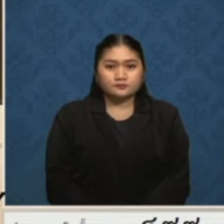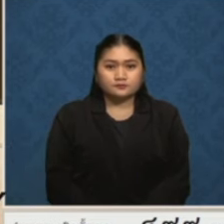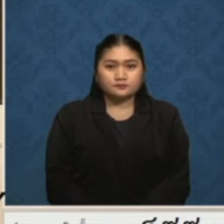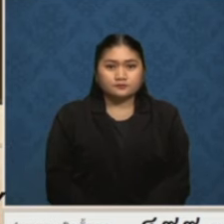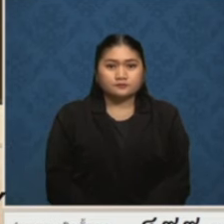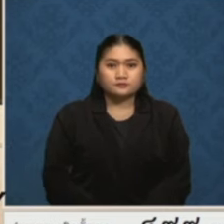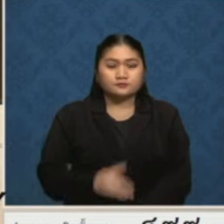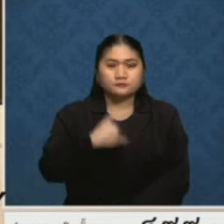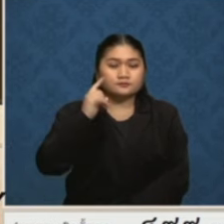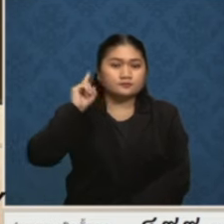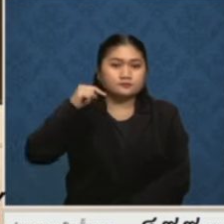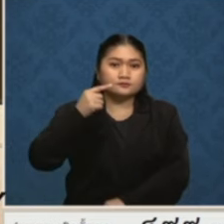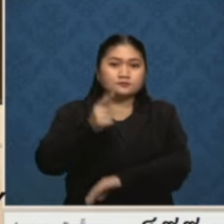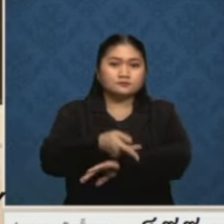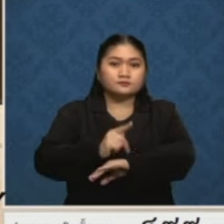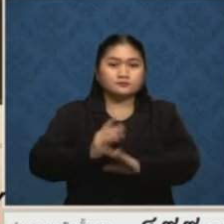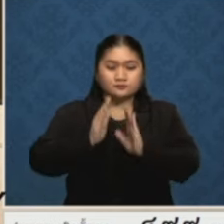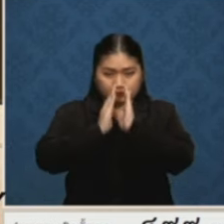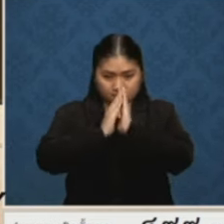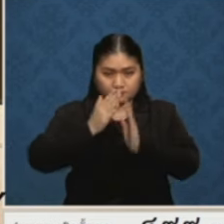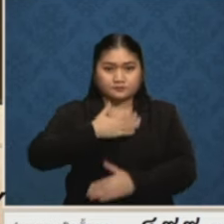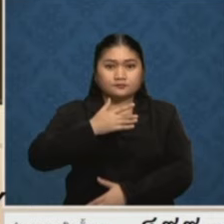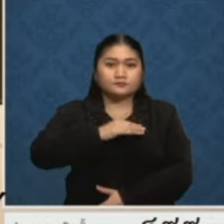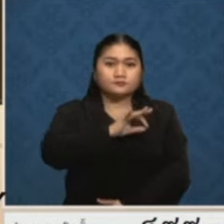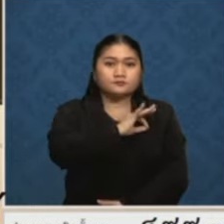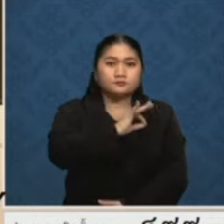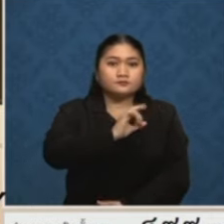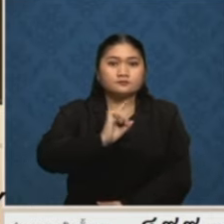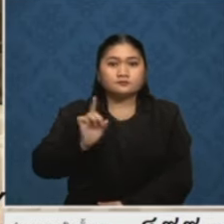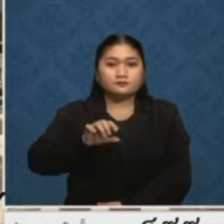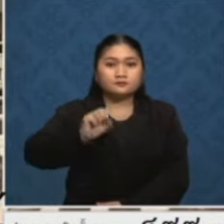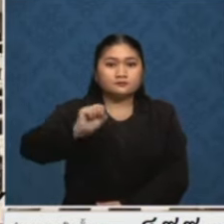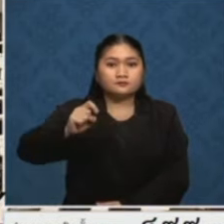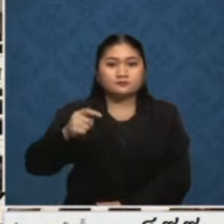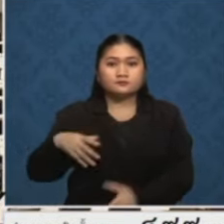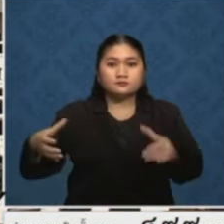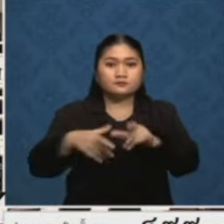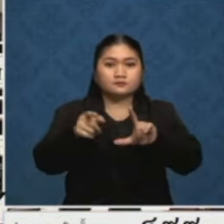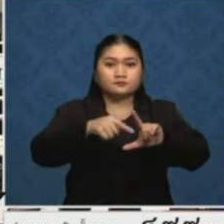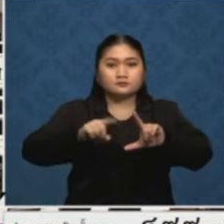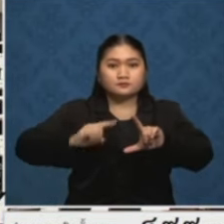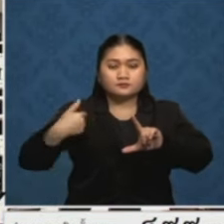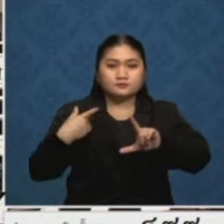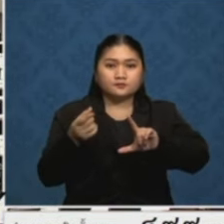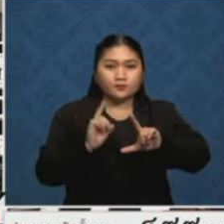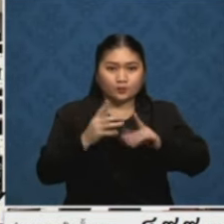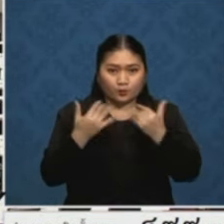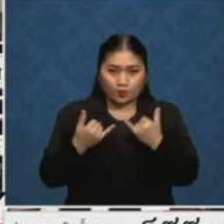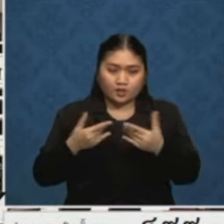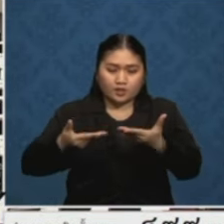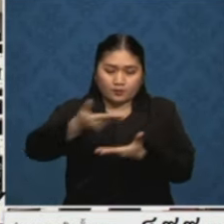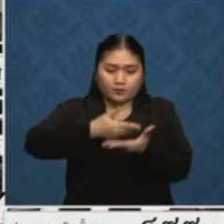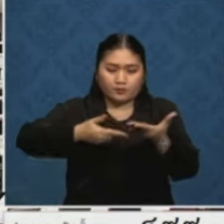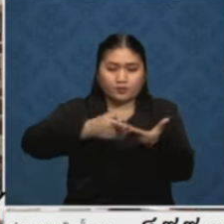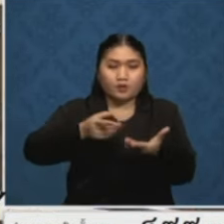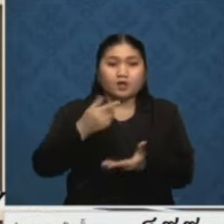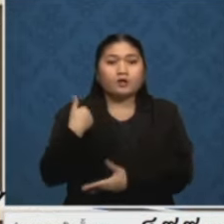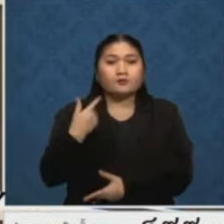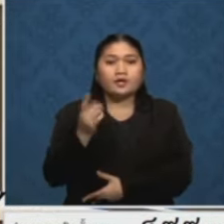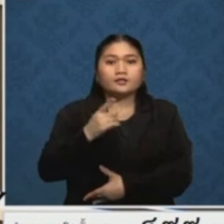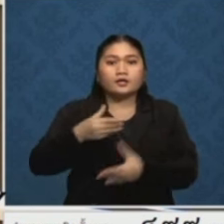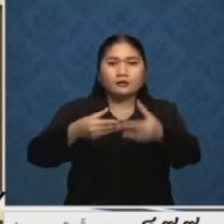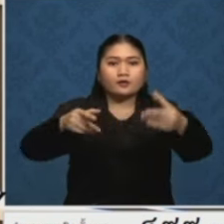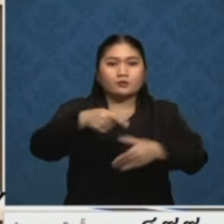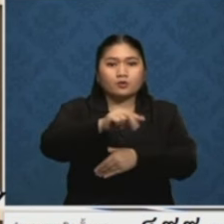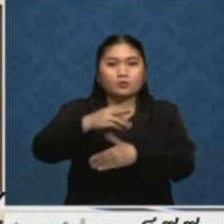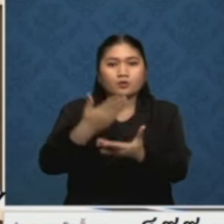กราบเรียนท่านประธานที่เคารพค่ะสิริกัญญาตันสุกุลผู้แทนราษฎรแบบบัญชีรายชื่อพรรคก้าวไกลค่ะวันนี้ที่เรากำลังพิจารณากันอยู่นั่นคือร่างพร